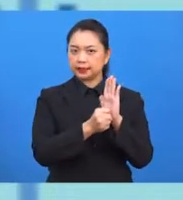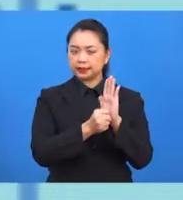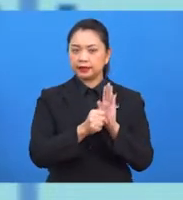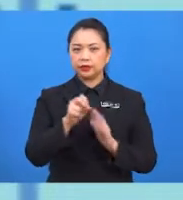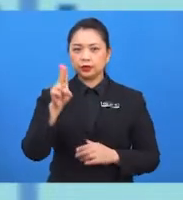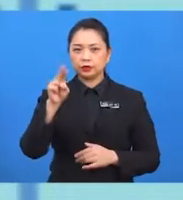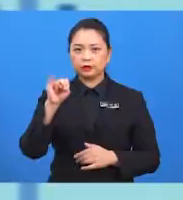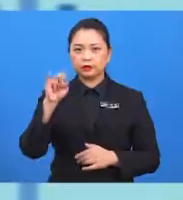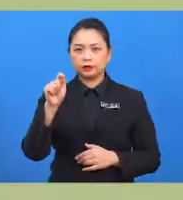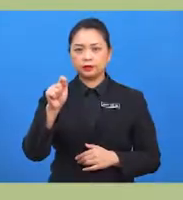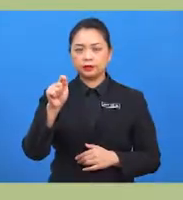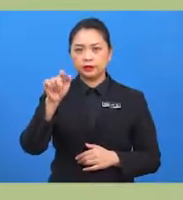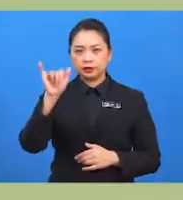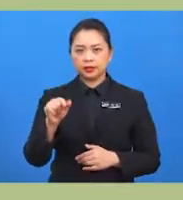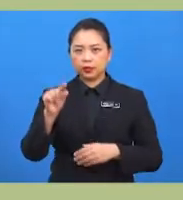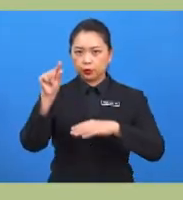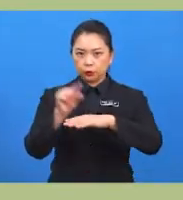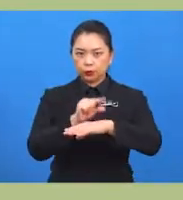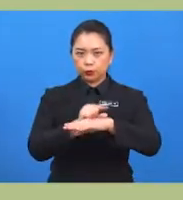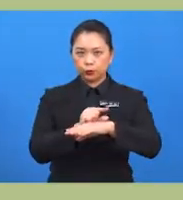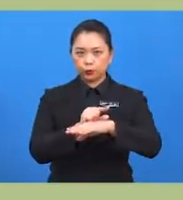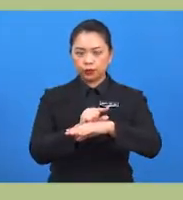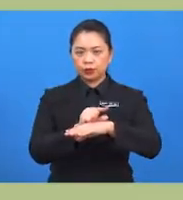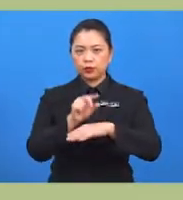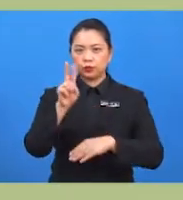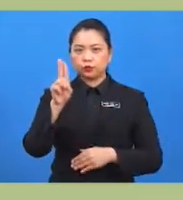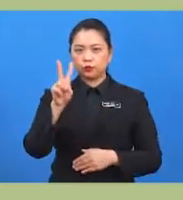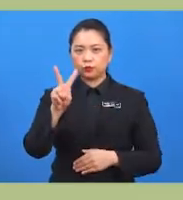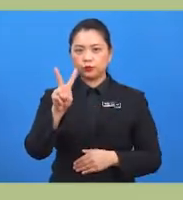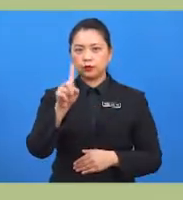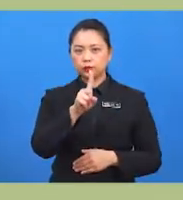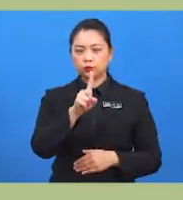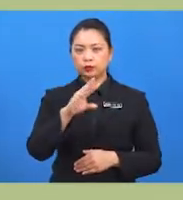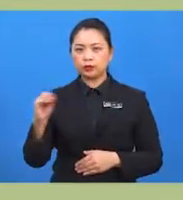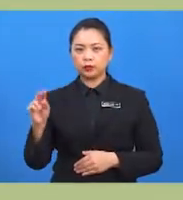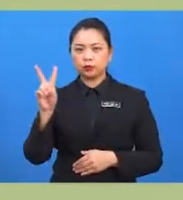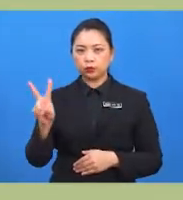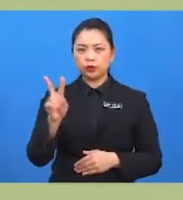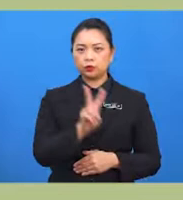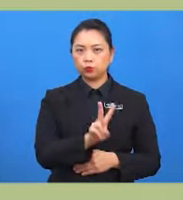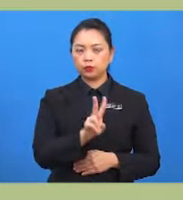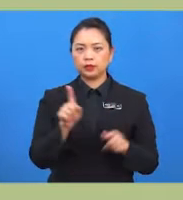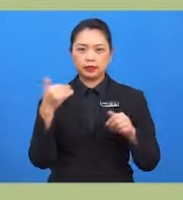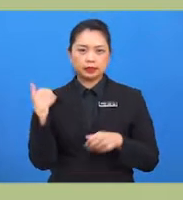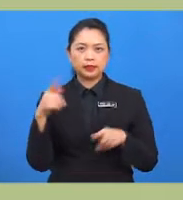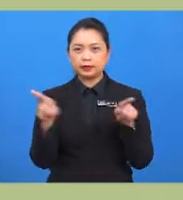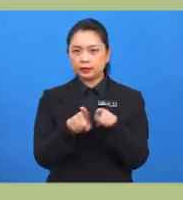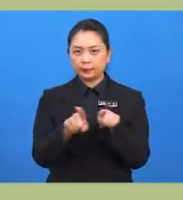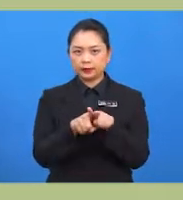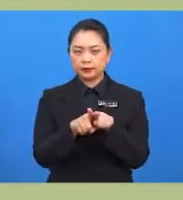unik yang digunakan untuk bisa tuh mesti sama dengan unik yang digunakan untuk vidul